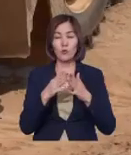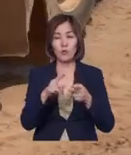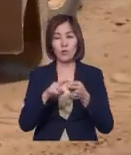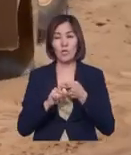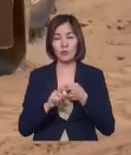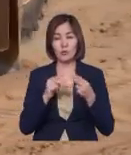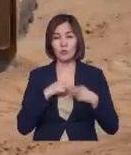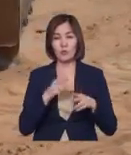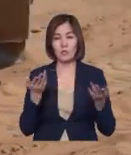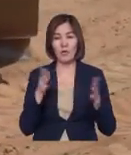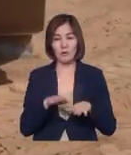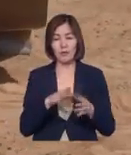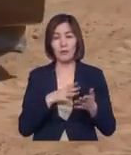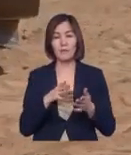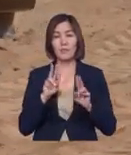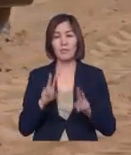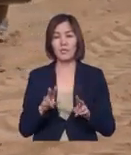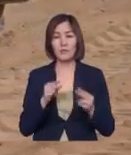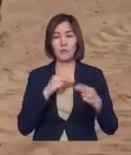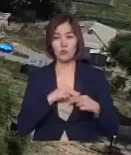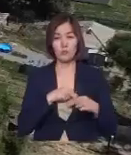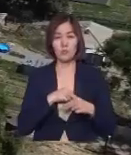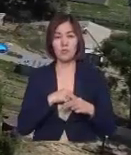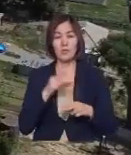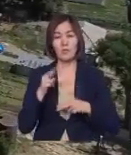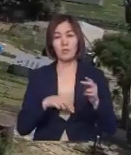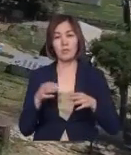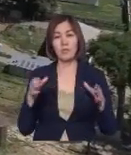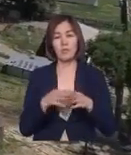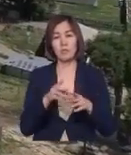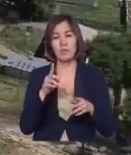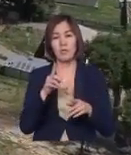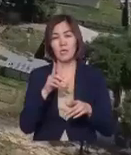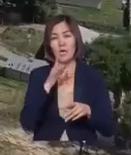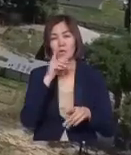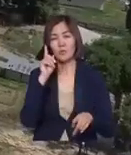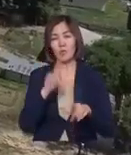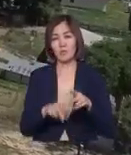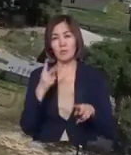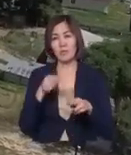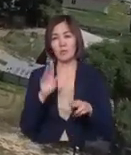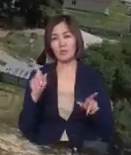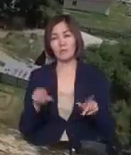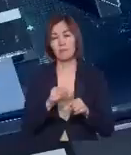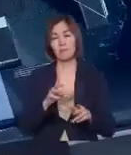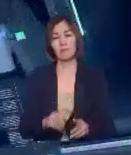жұмыстарын жүргізу қалды. Дегенмен ол жұмыстарды мердігер компания аз уақыт ішінде аяқтаймыз